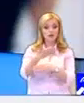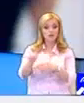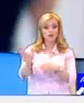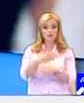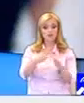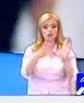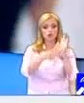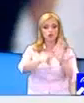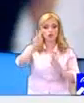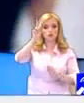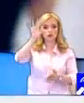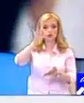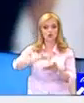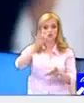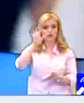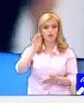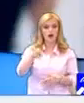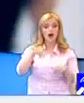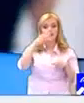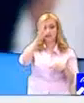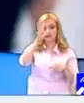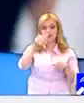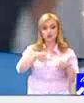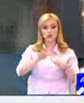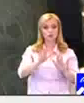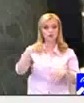în 92 de centre de bac, 30 fiind în Chișinău.